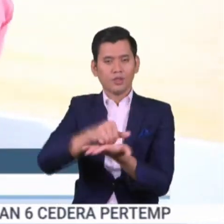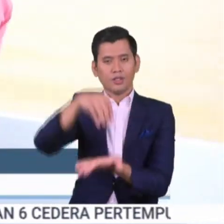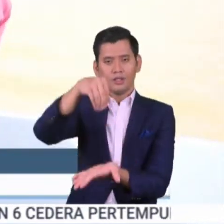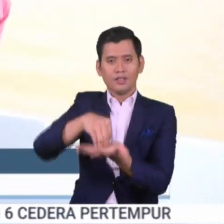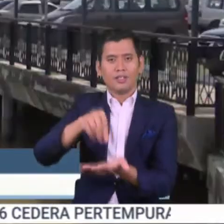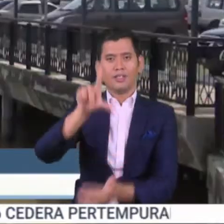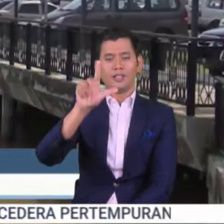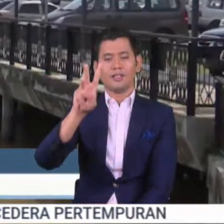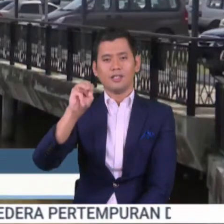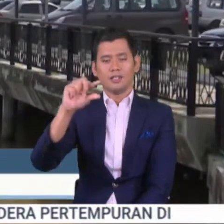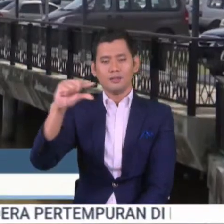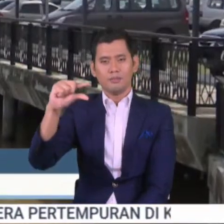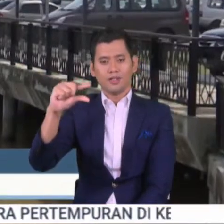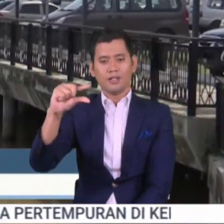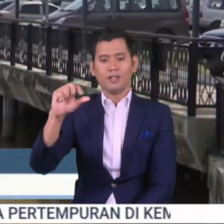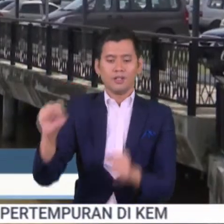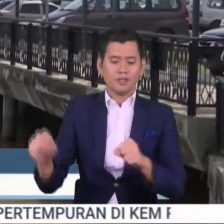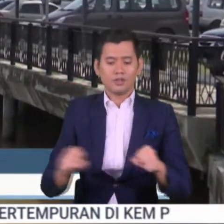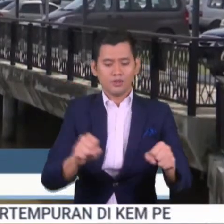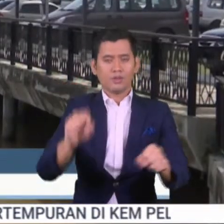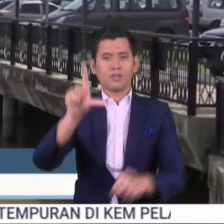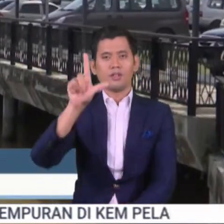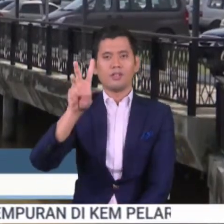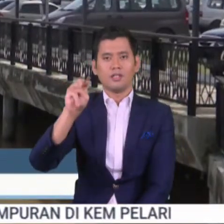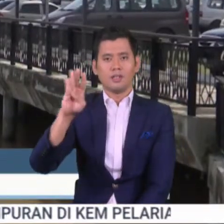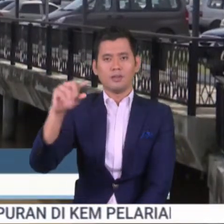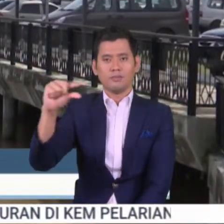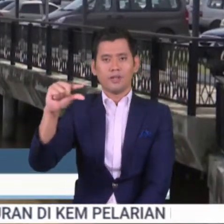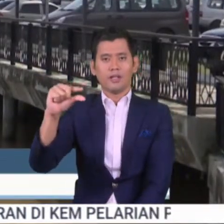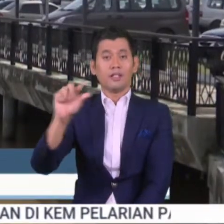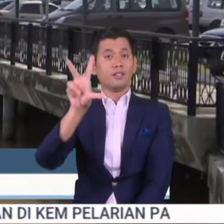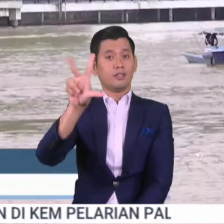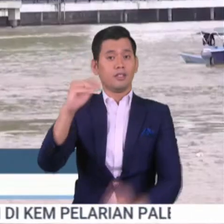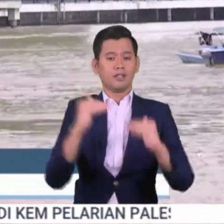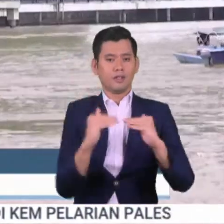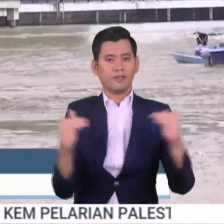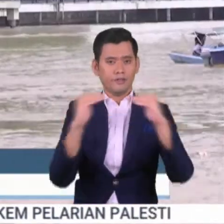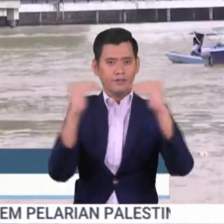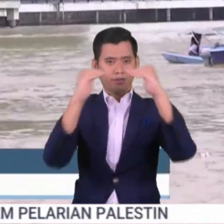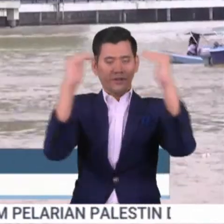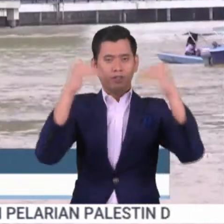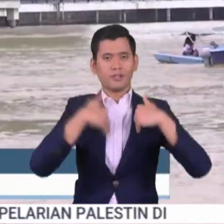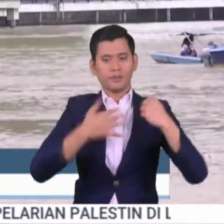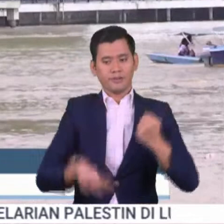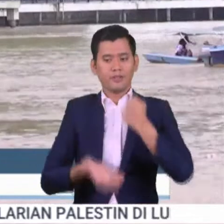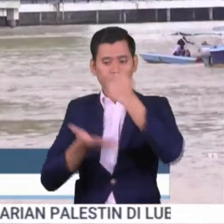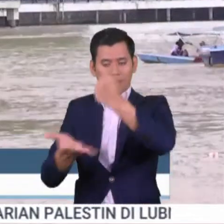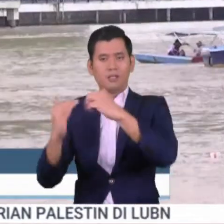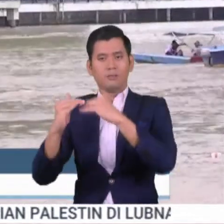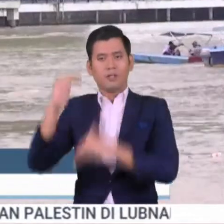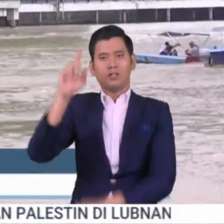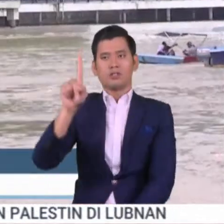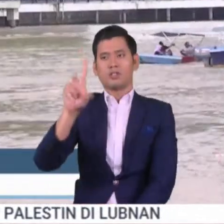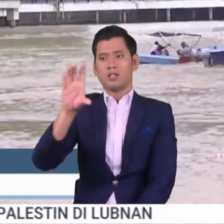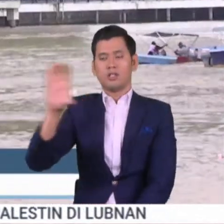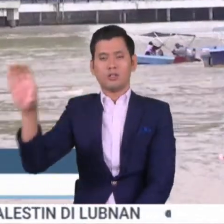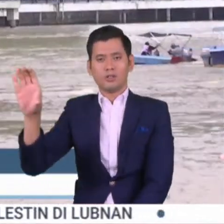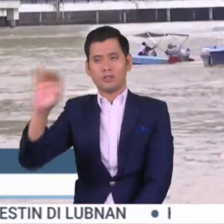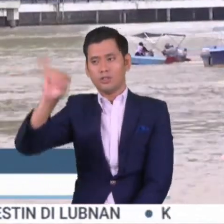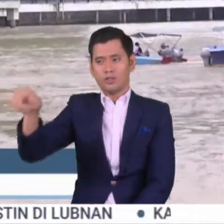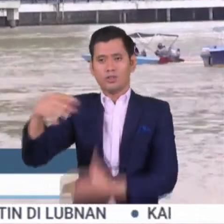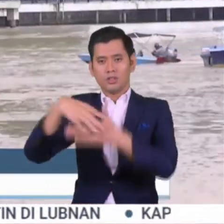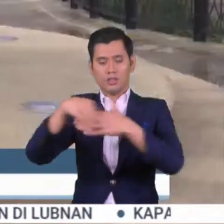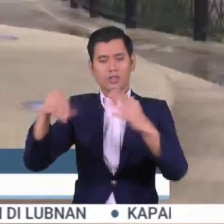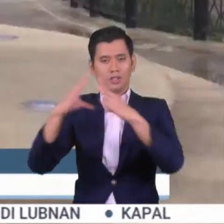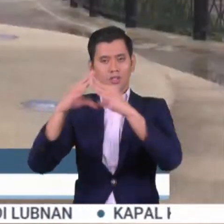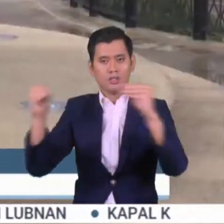Limbang. Projek tebingan Sungai Limbang melibatkan 3 fasa dengan peruntukan berjumlah lebih RM100 juta dijangka siap sepenuhnya